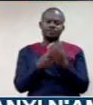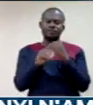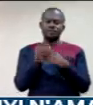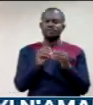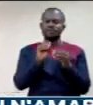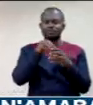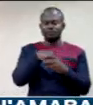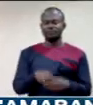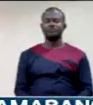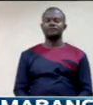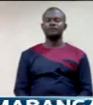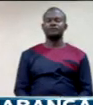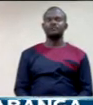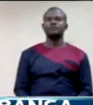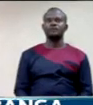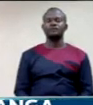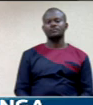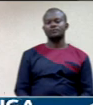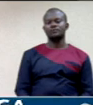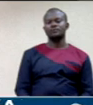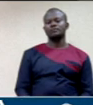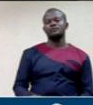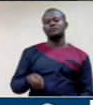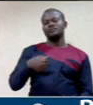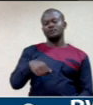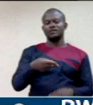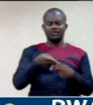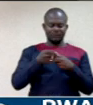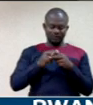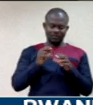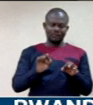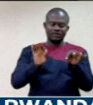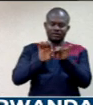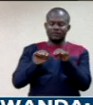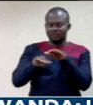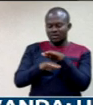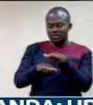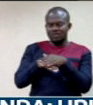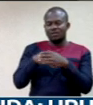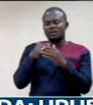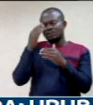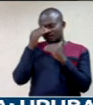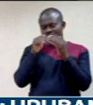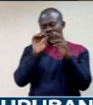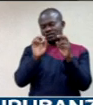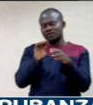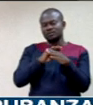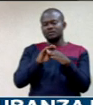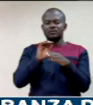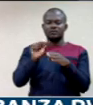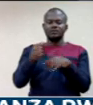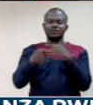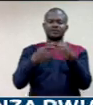kucyitabira. Bajye bayiguriza ku giciro cyo hasi bashoboye ku business zabo gutuma